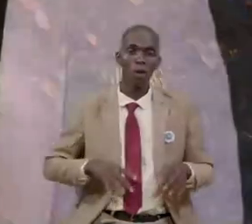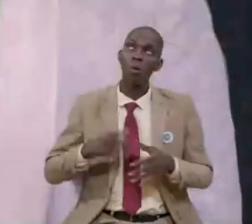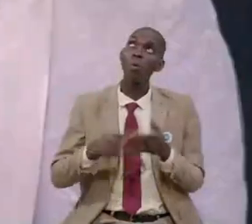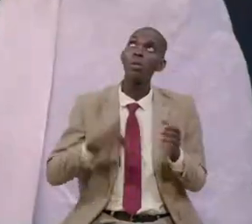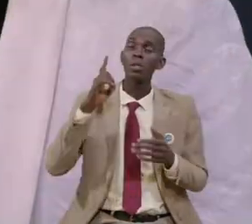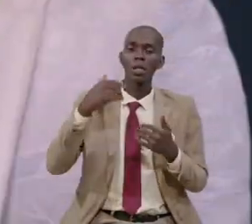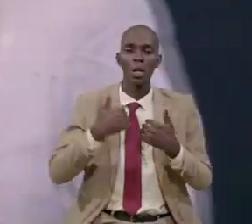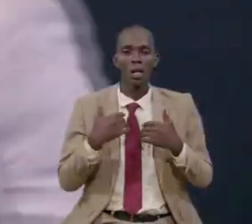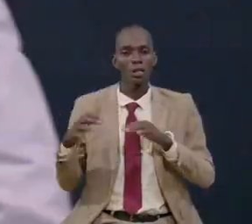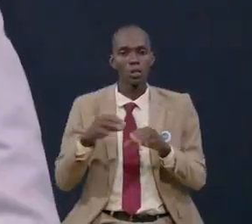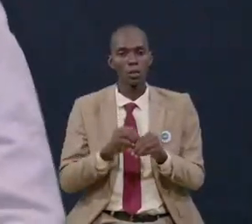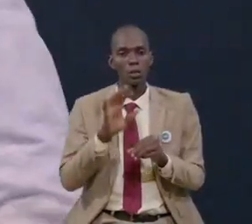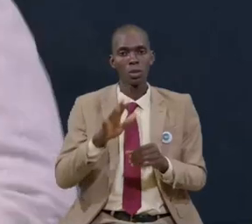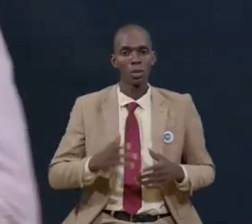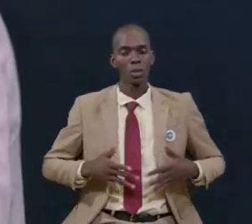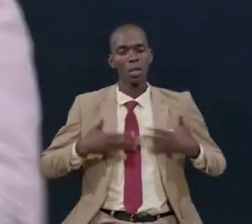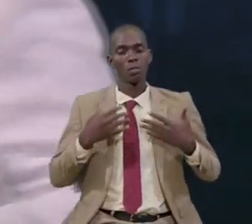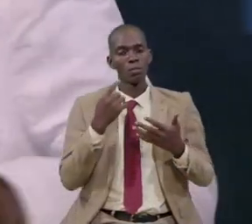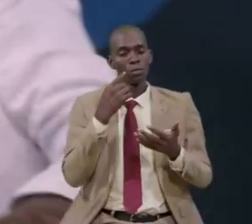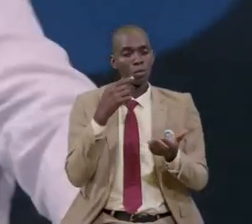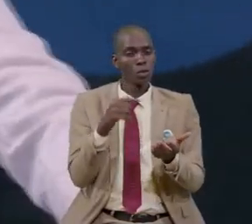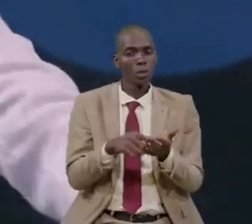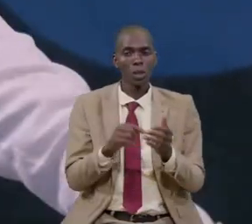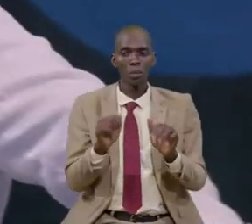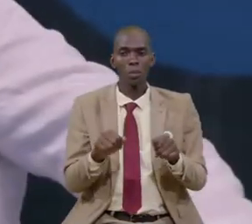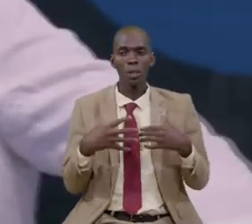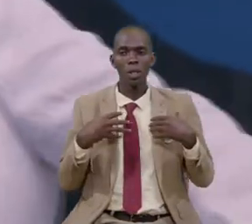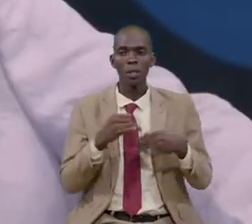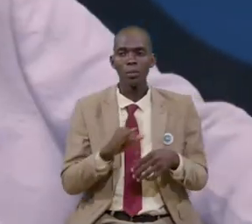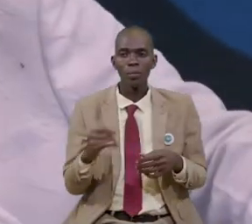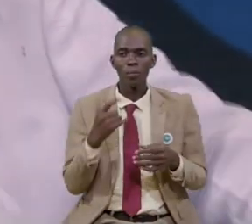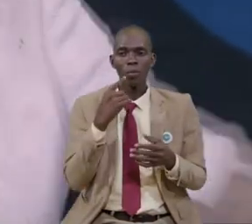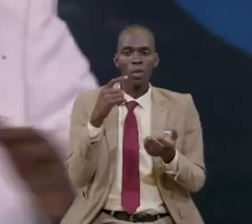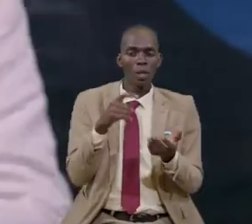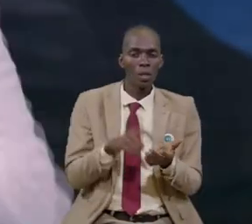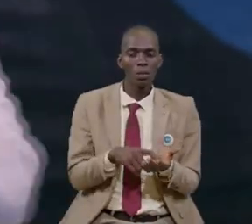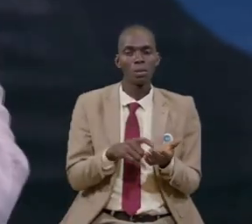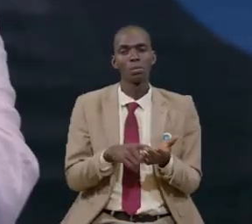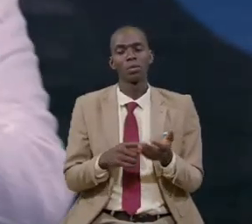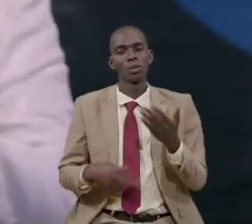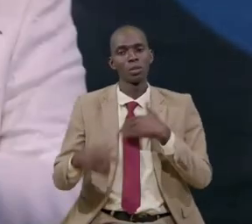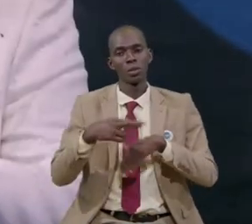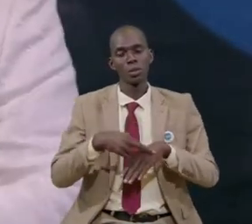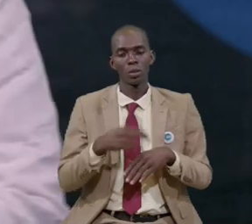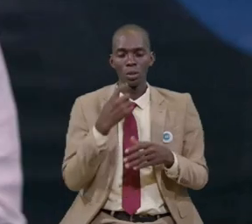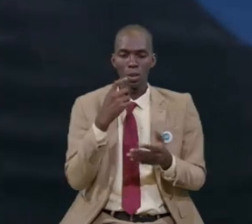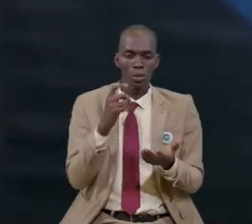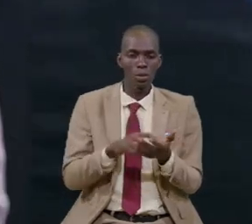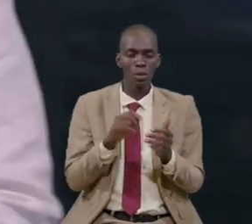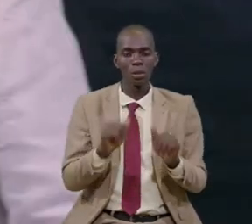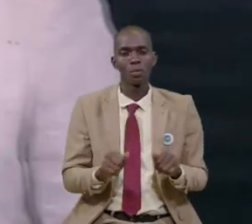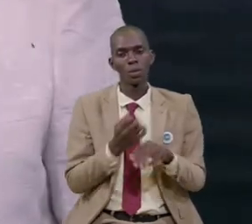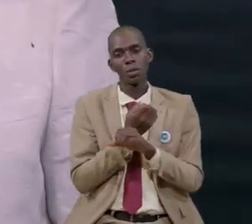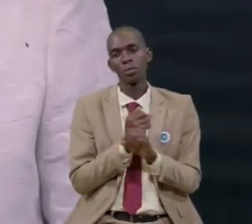La guérison remarquable, la restauration remarquable, le salut remarquable. Si